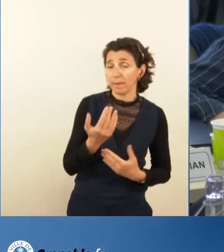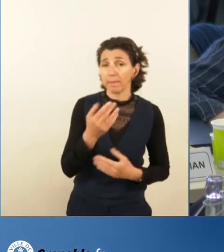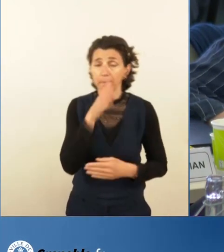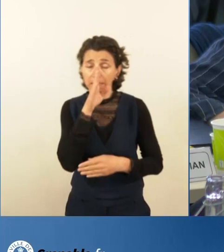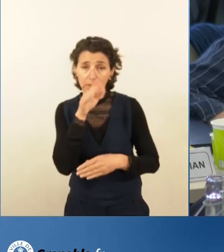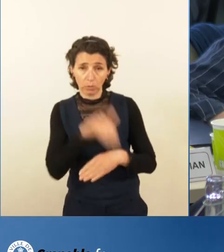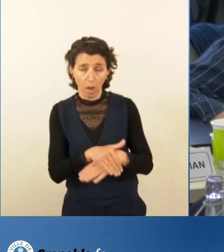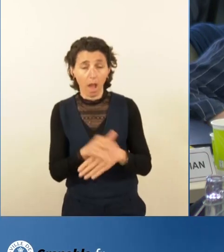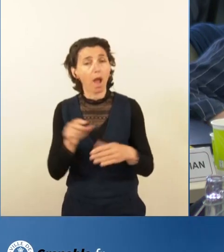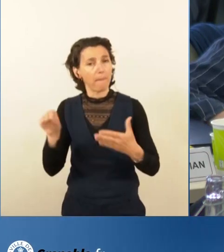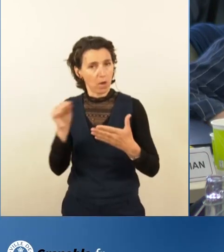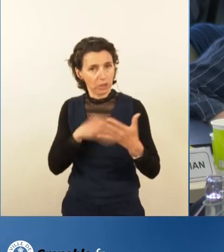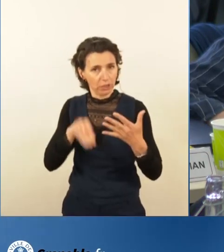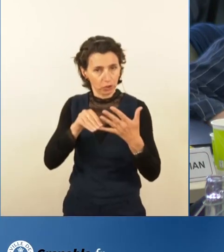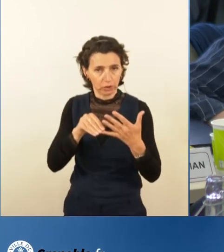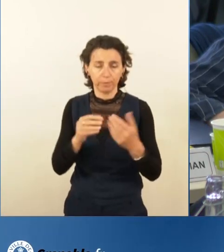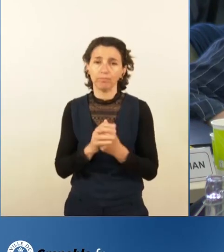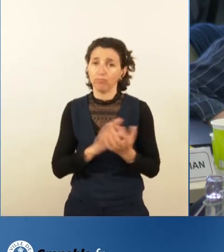importantes qui sont proposées